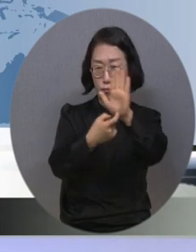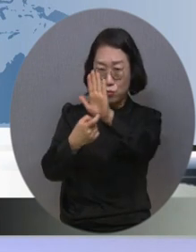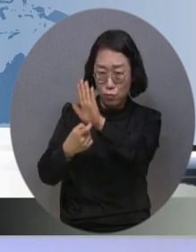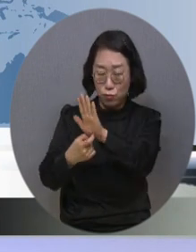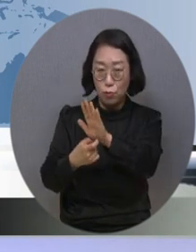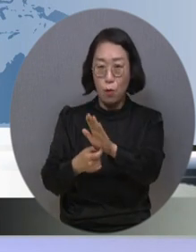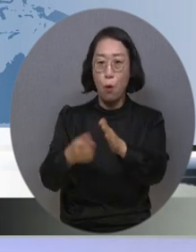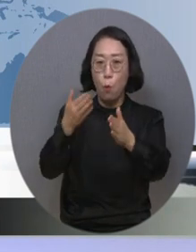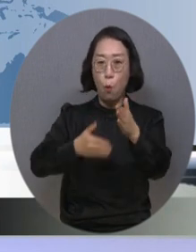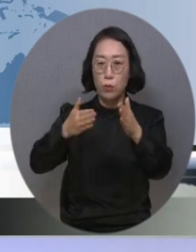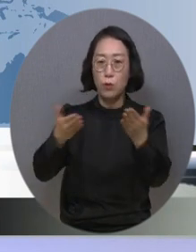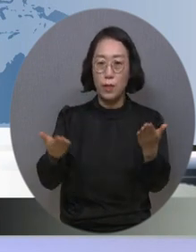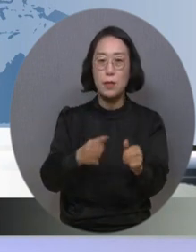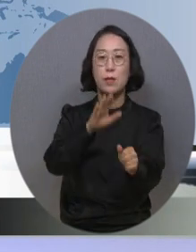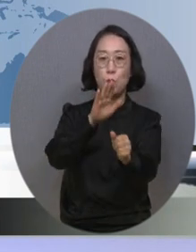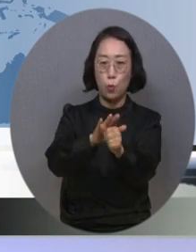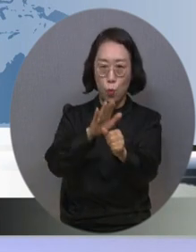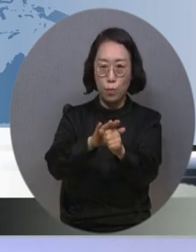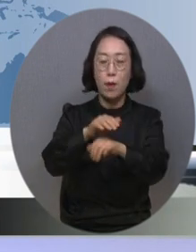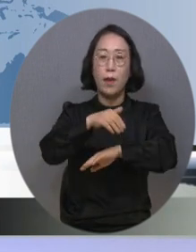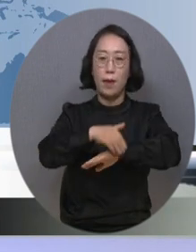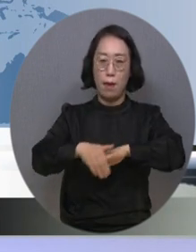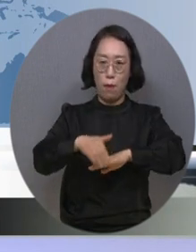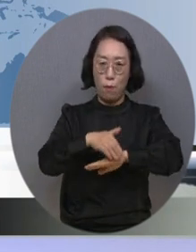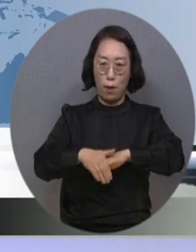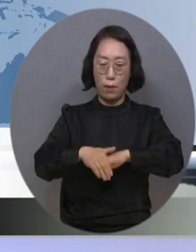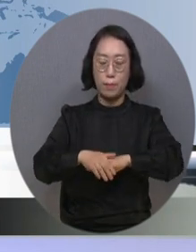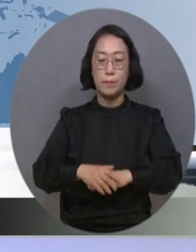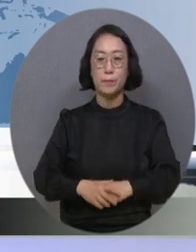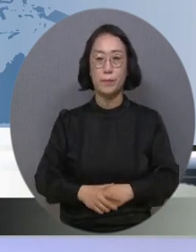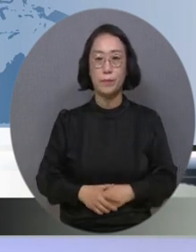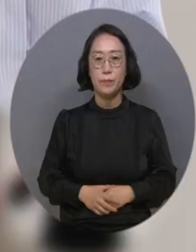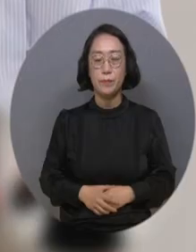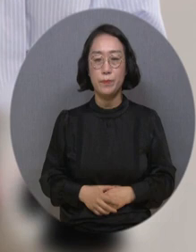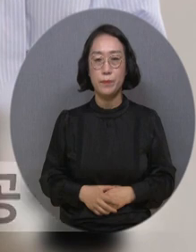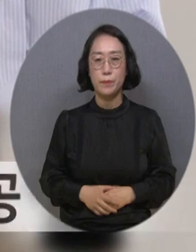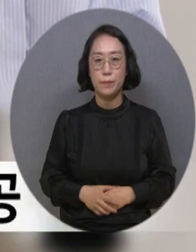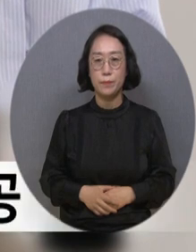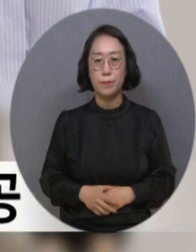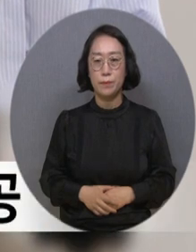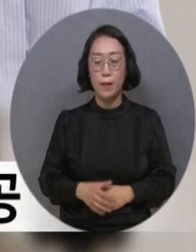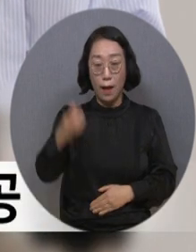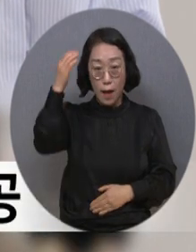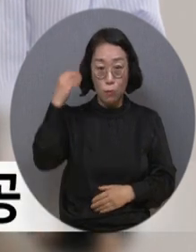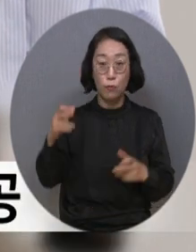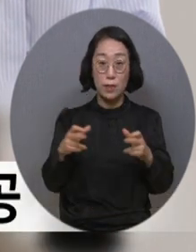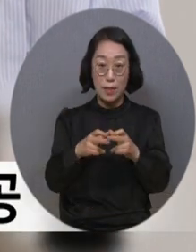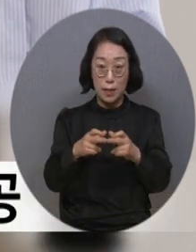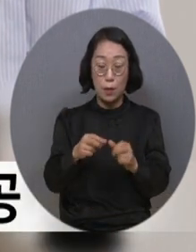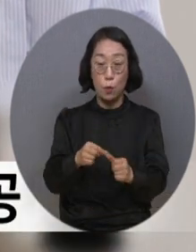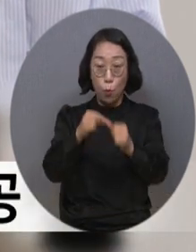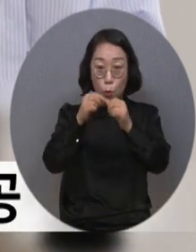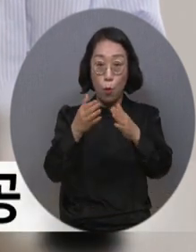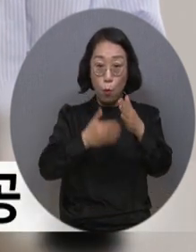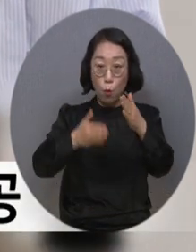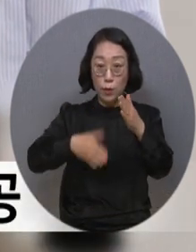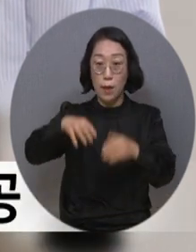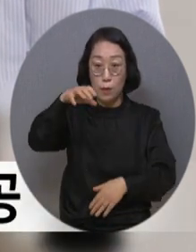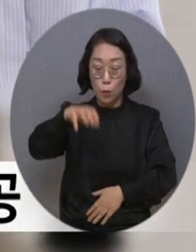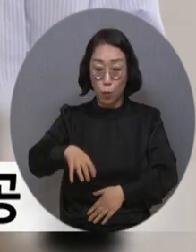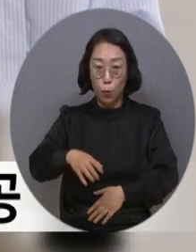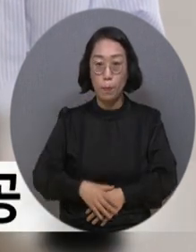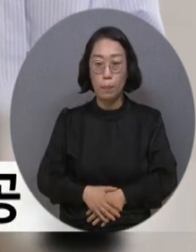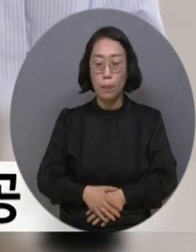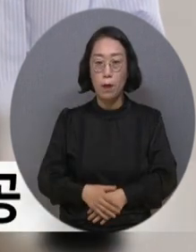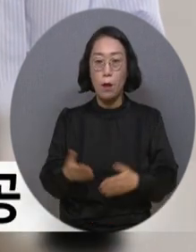공직 진출에 힘을 모은다는 계획인데요 박성윤 기자입니다 한국 장애인고용공단이 장애인